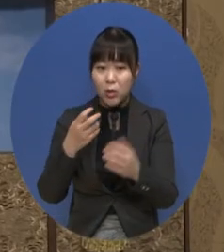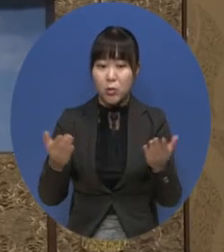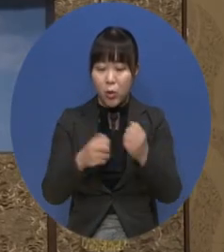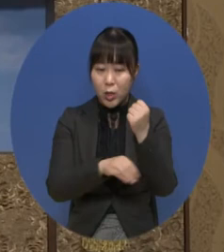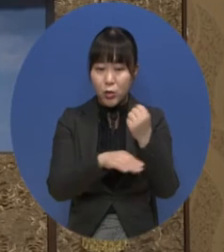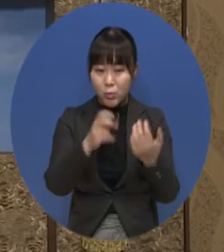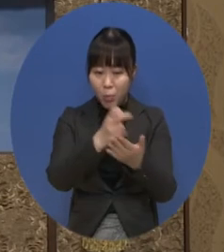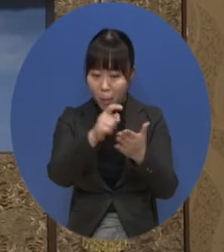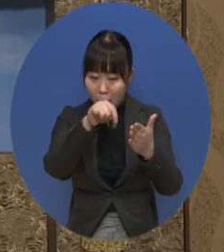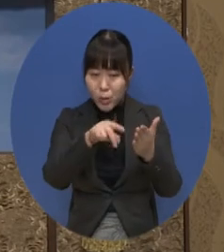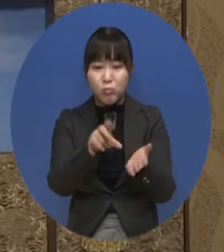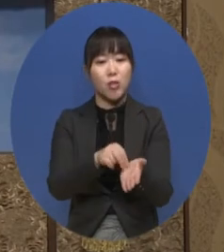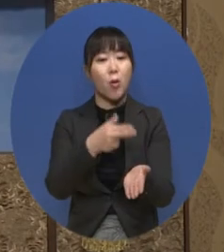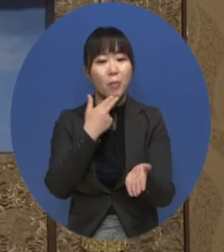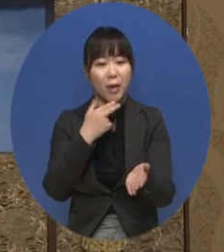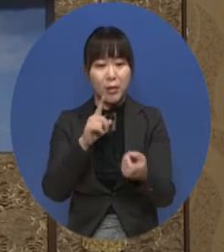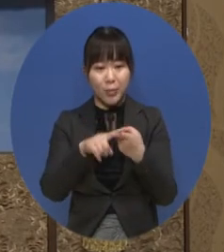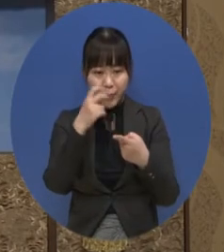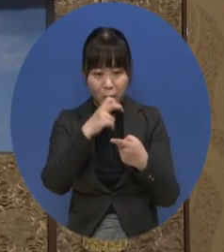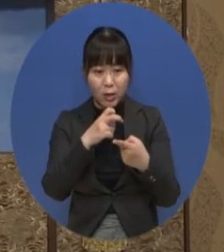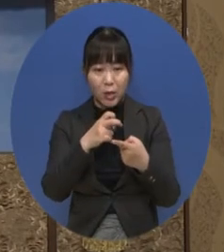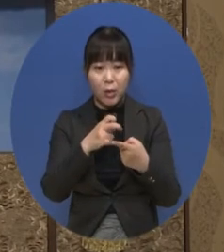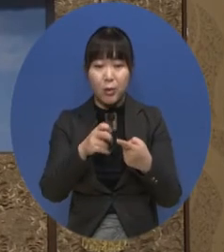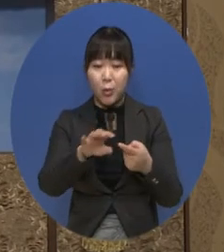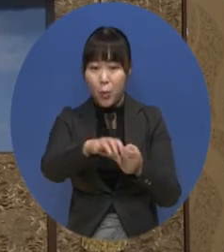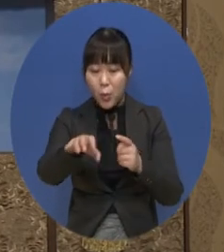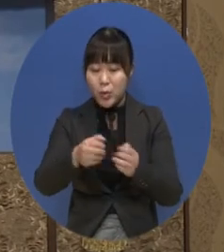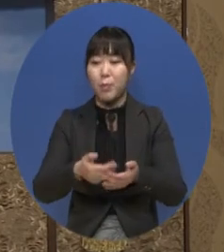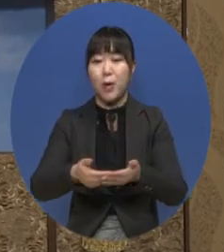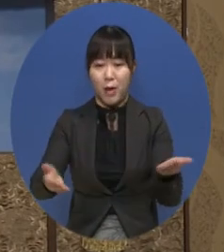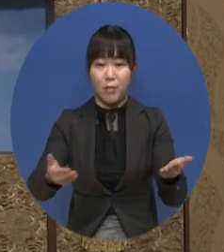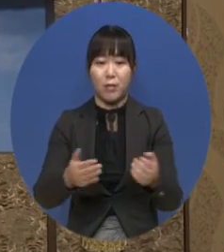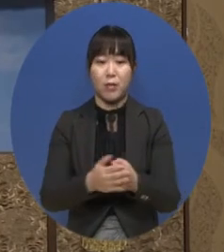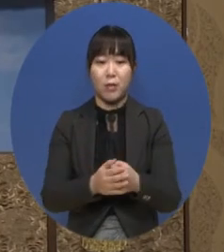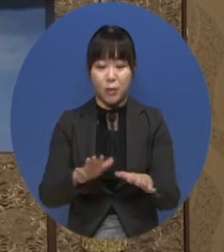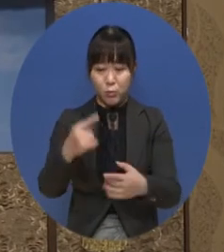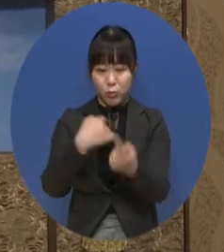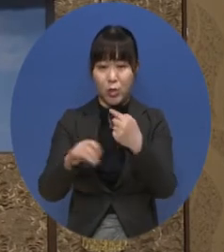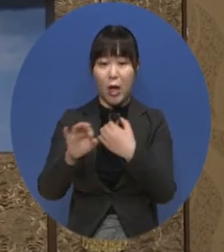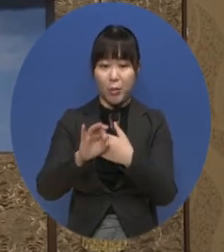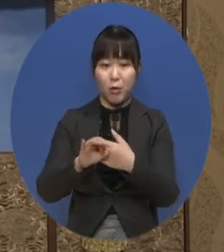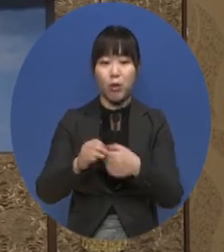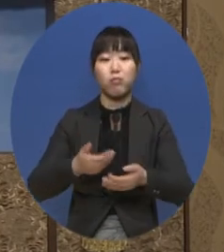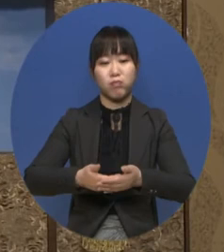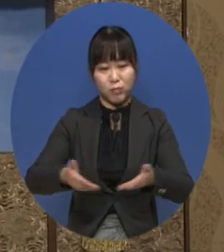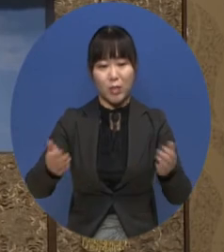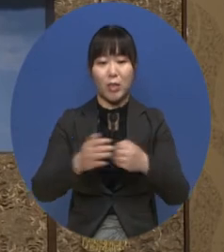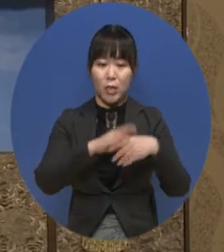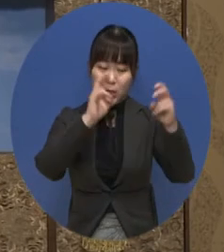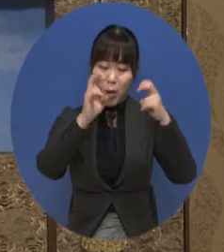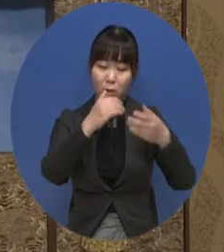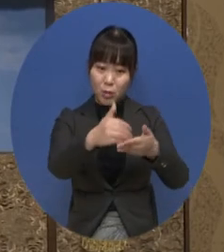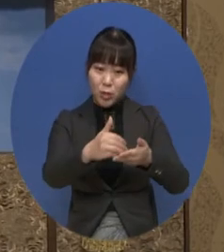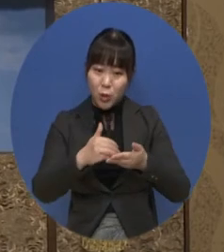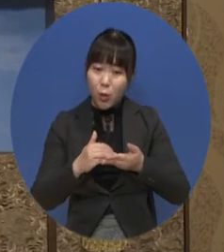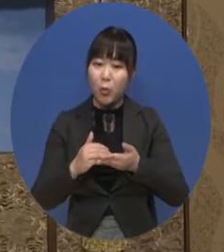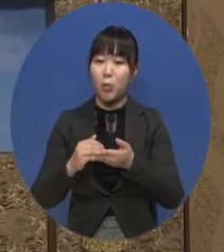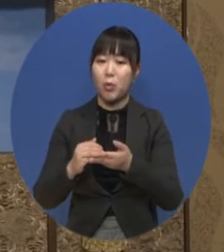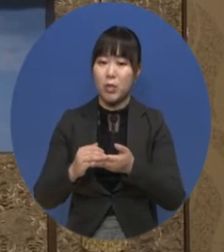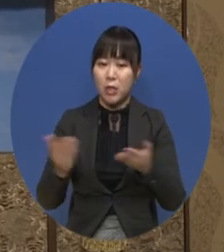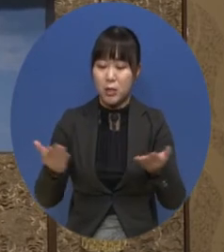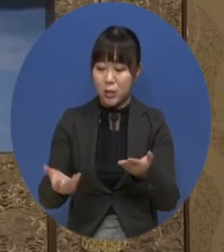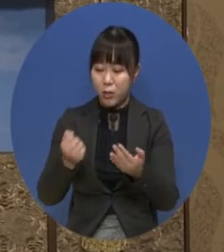없다라는 감수도 받은 걸 이제 현장에 무료로 배포를 해. 지금도 신청하면 보내드려요. 쓰시라고. 뭐 기업에서도 신청하고